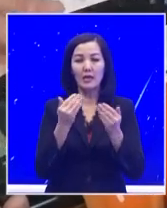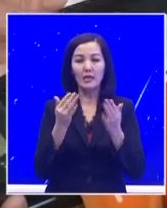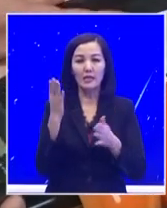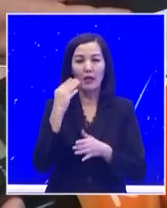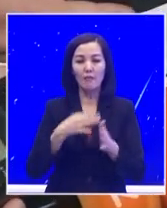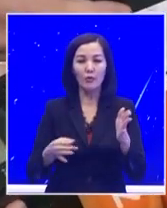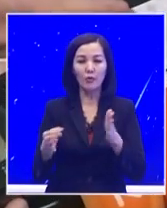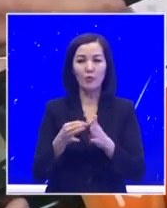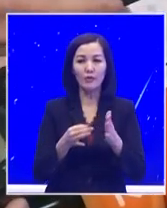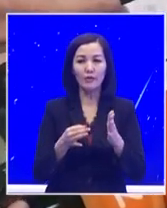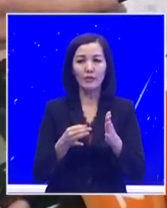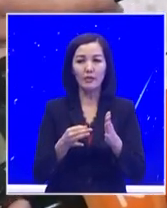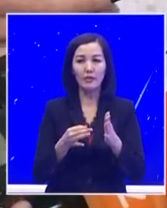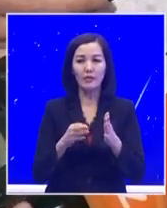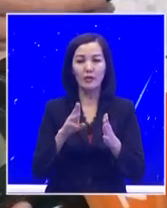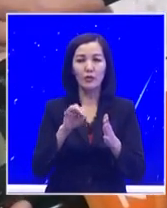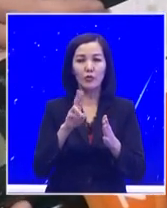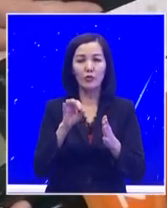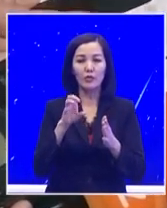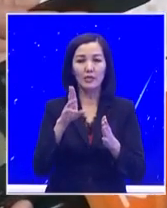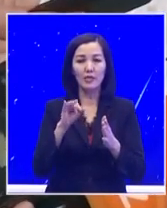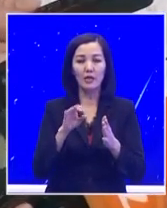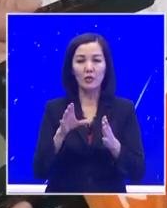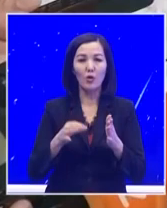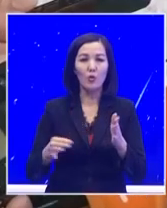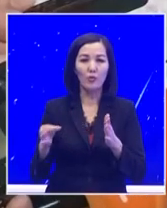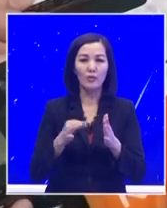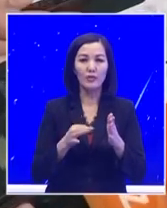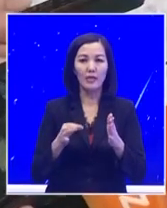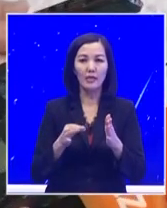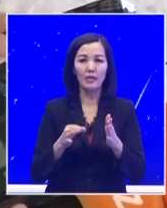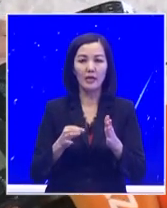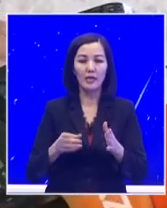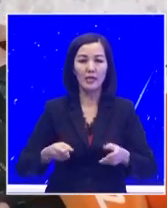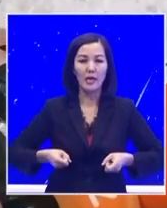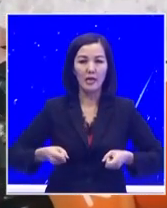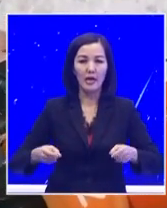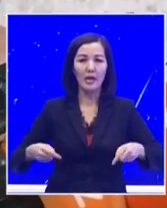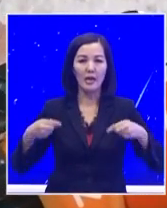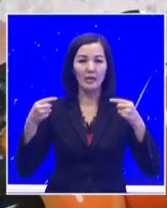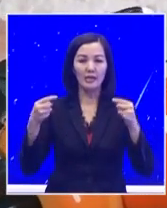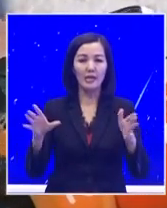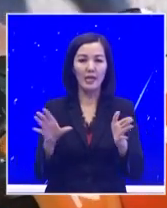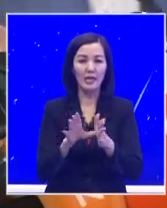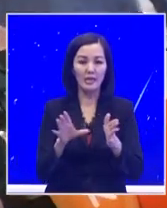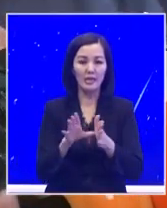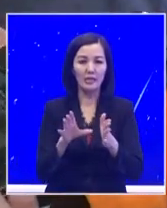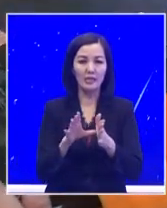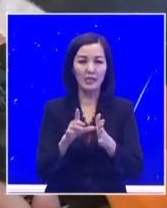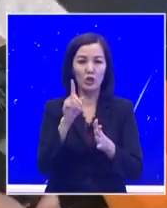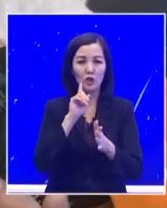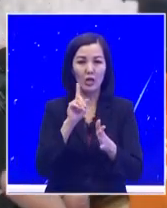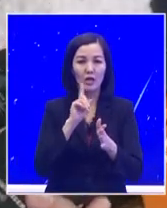облысы және Түркістан облыстарына осы құрылғыларды жалға беріп қызмет көрсетемін. Біздің мақсатымыз